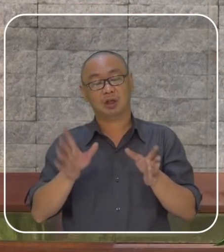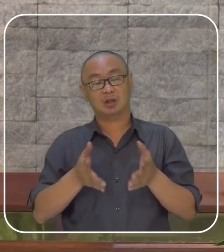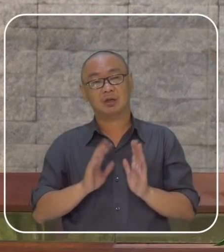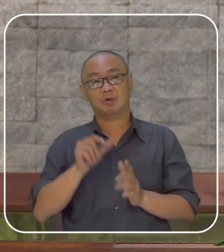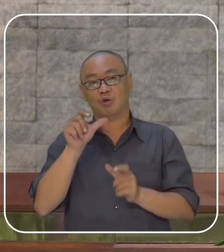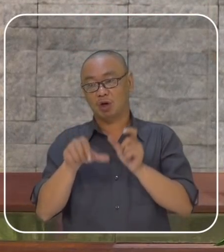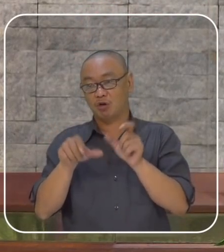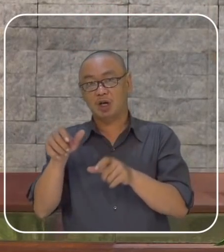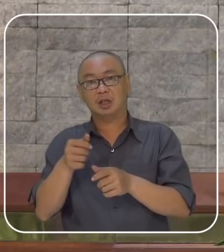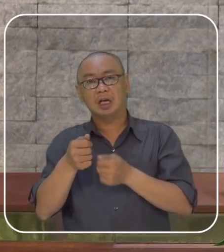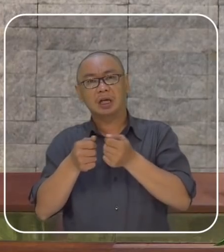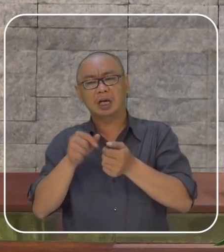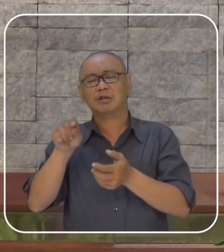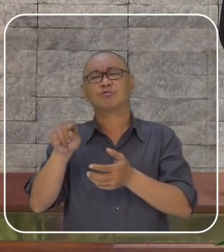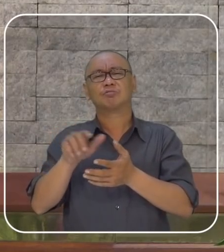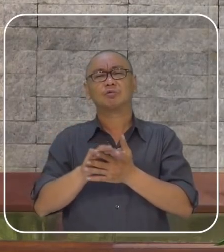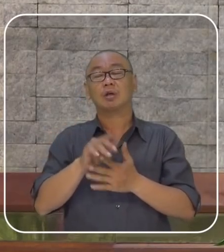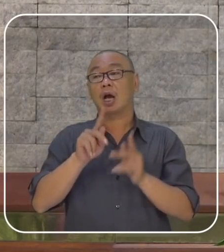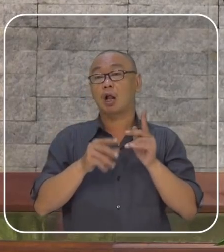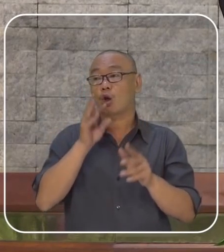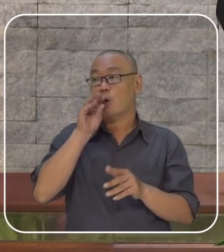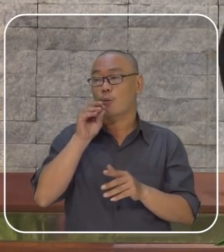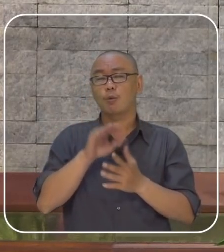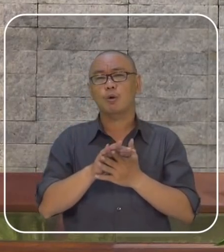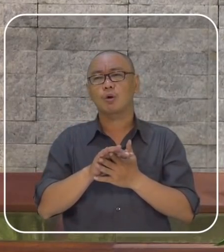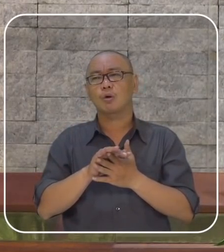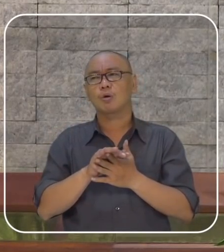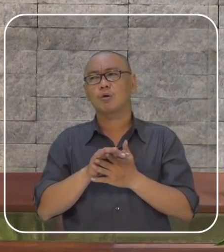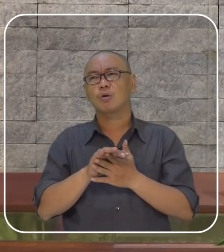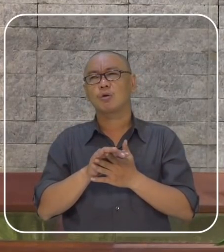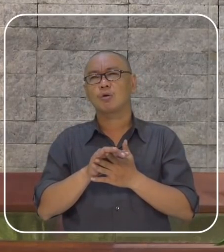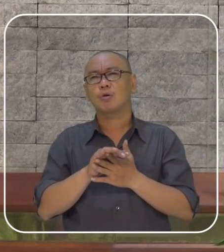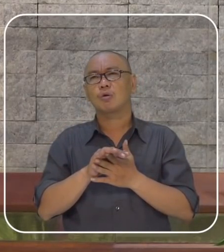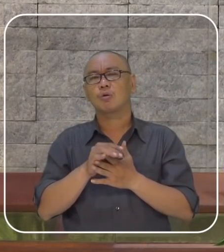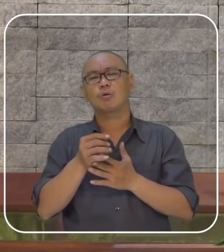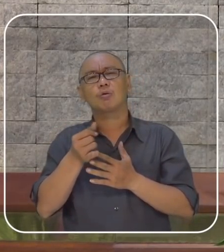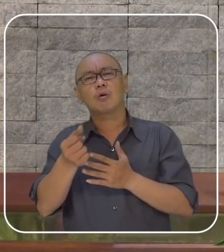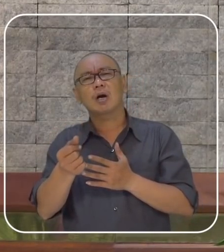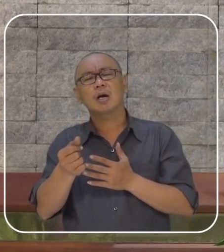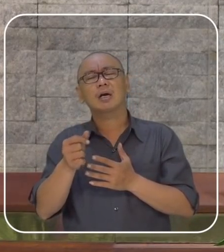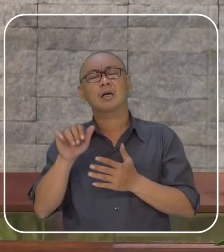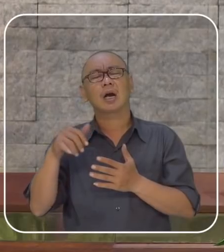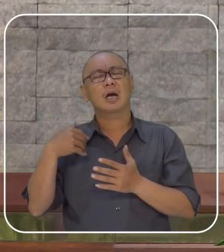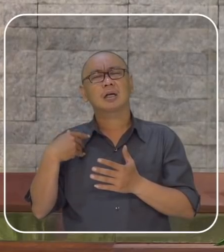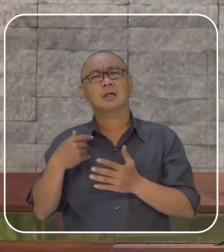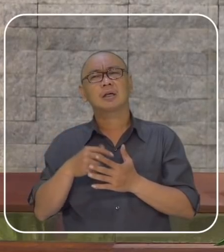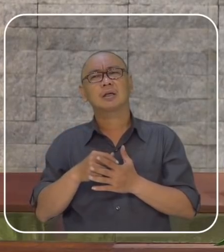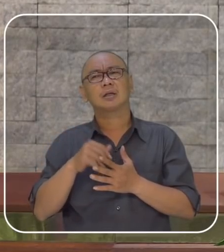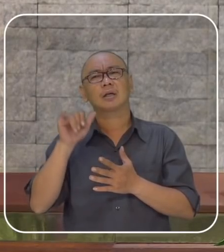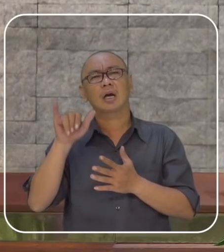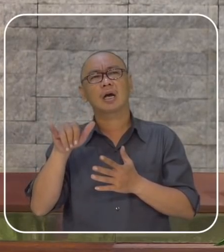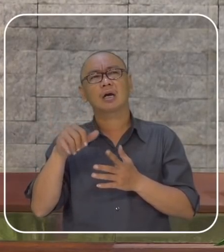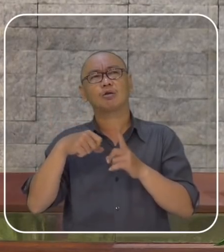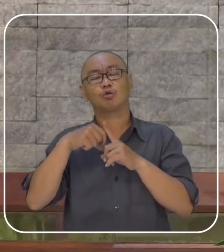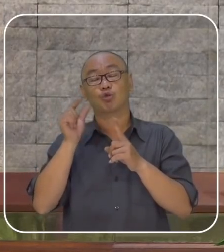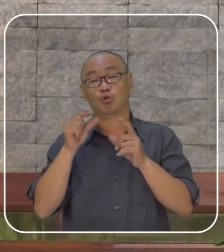saudara. Kalau kemudian mau menukar uang yang ada, yang terjadi adalah apa? Ya, kursnya tentu